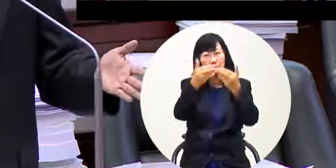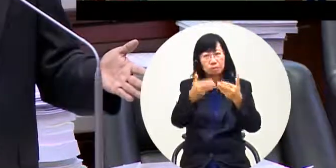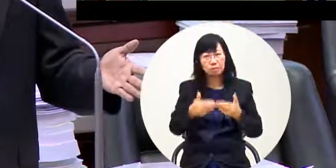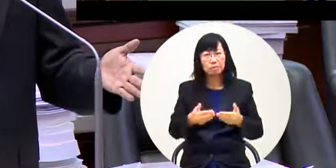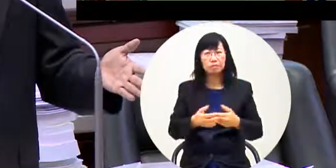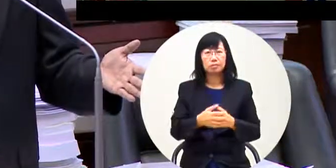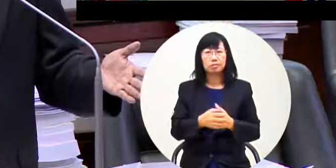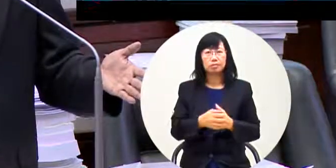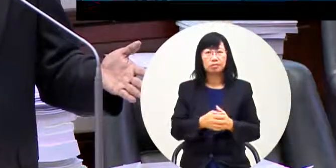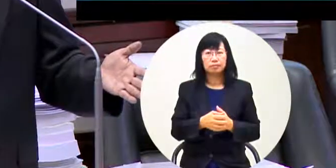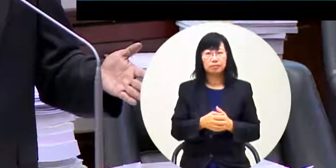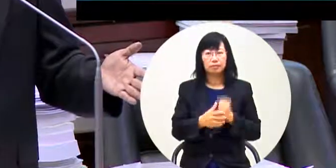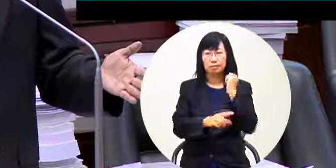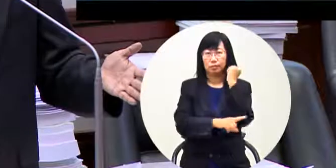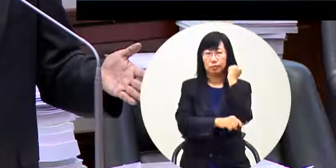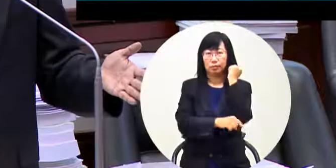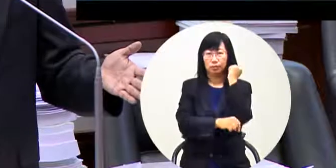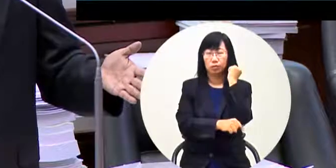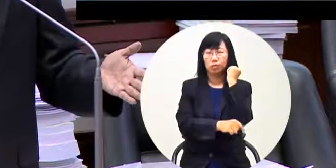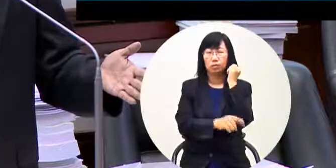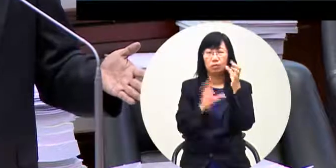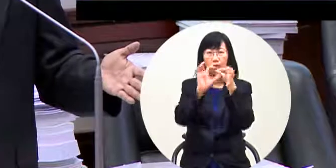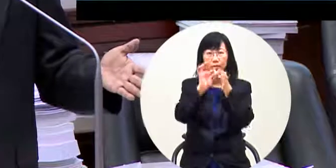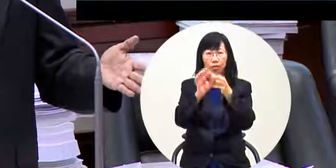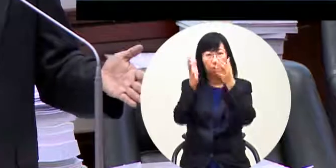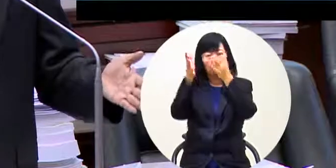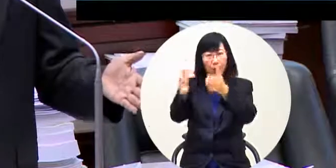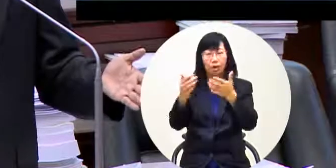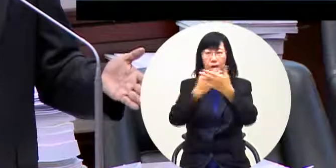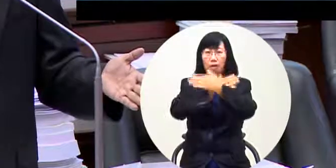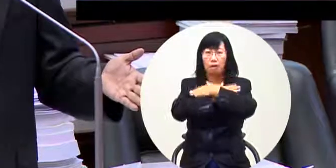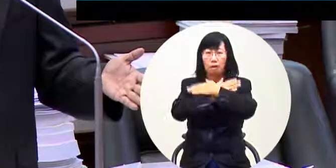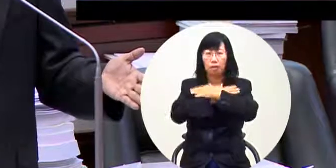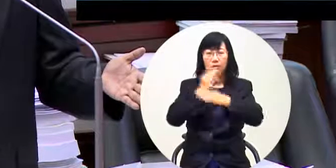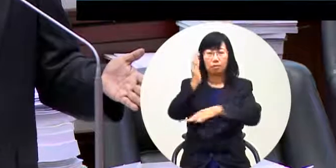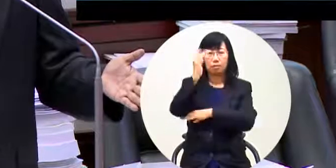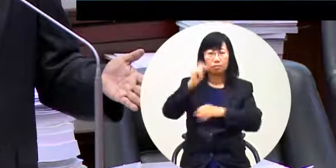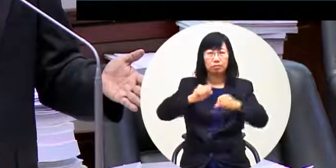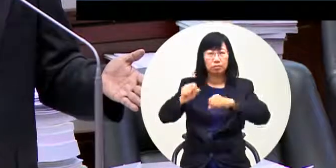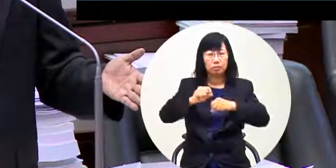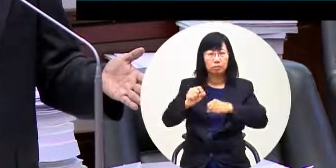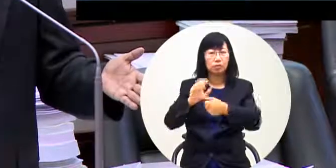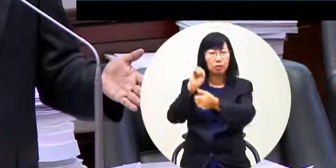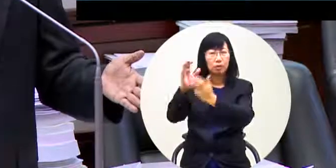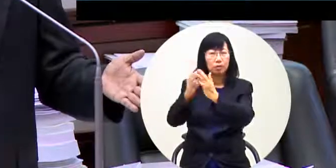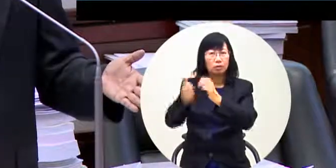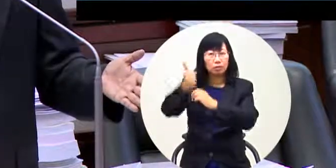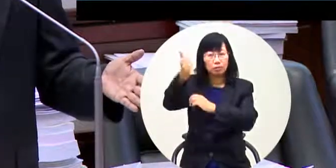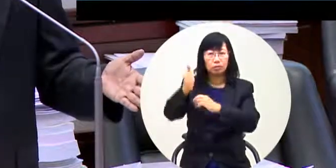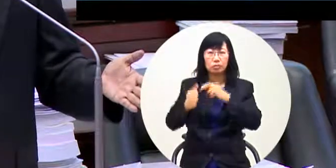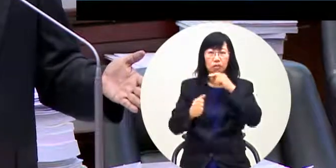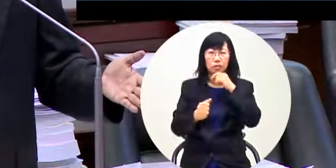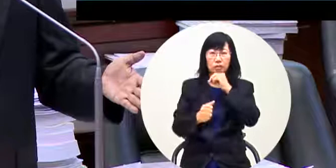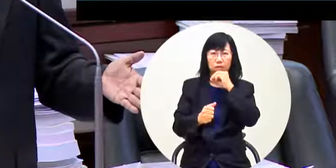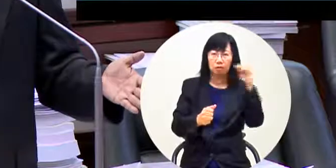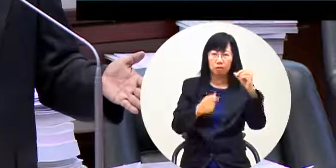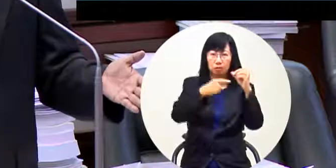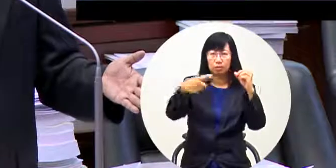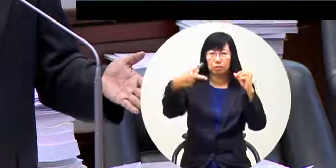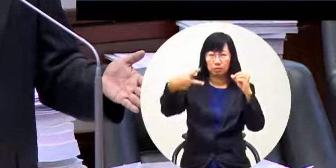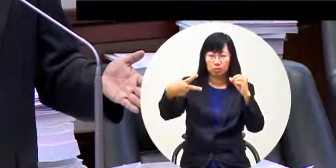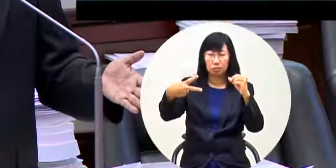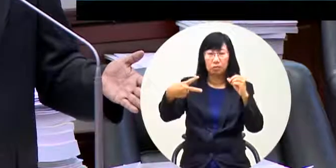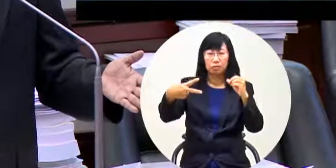策，我跟市长报告，这么多包括0岁到2岁，包括这样的经费的补